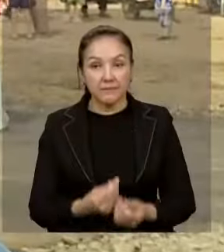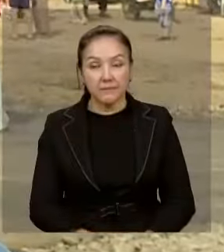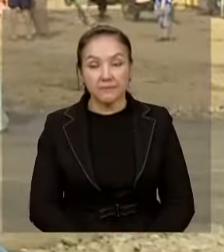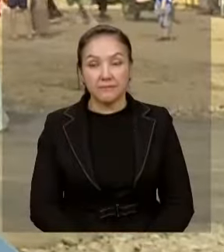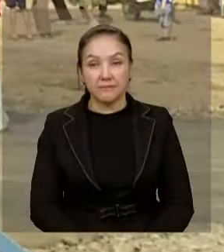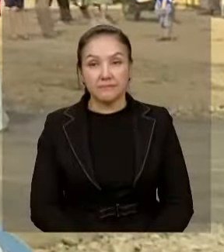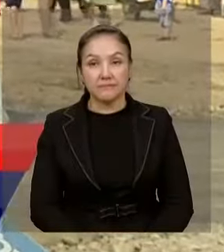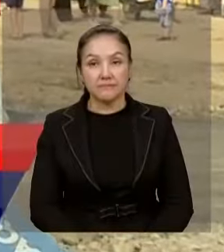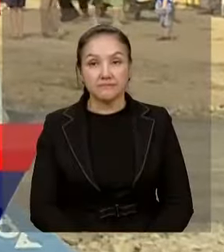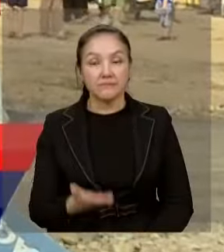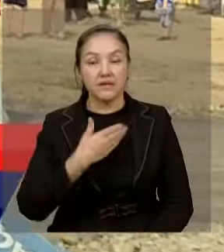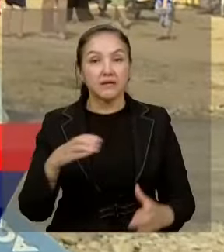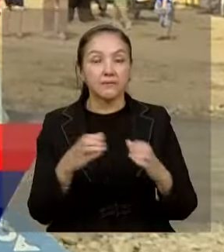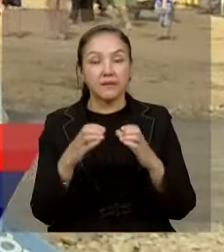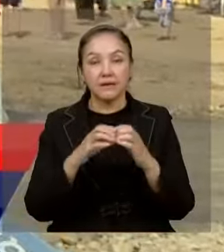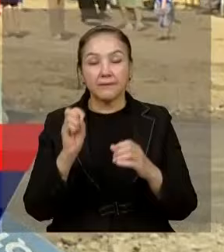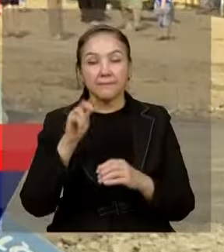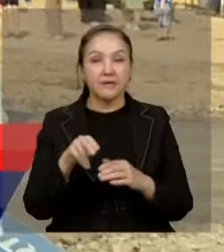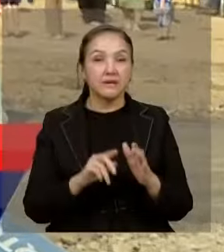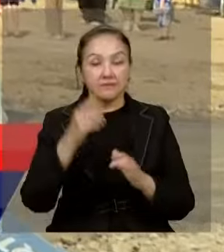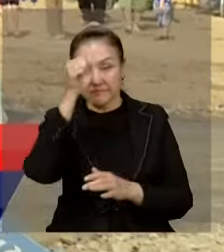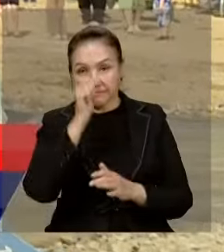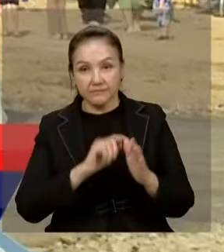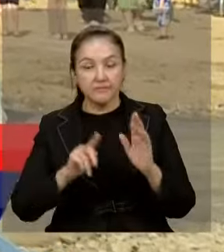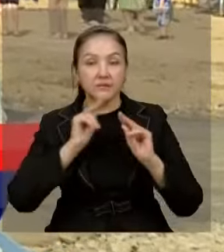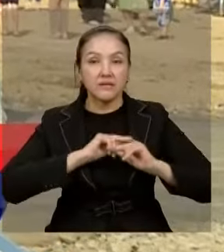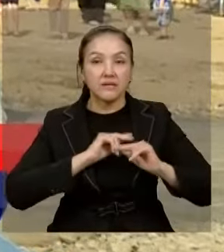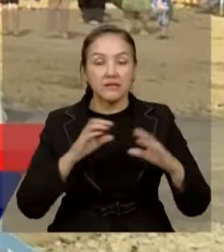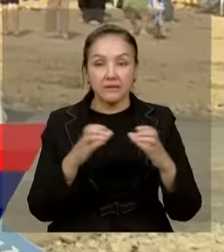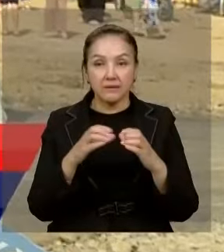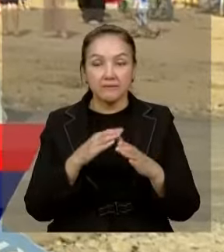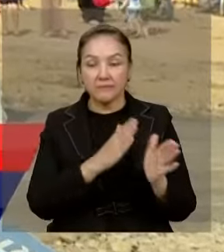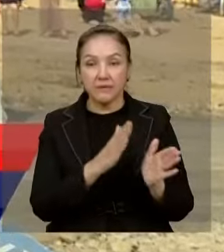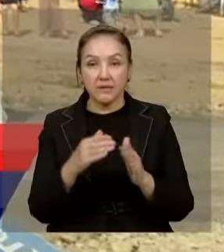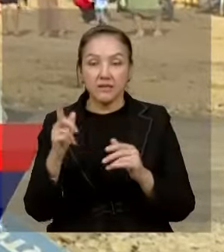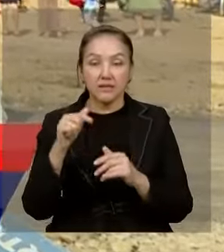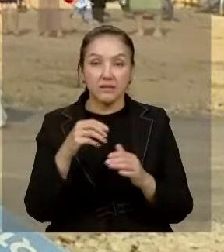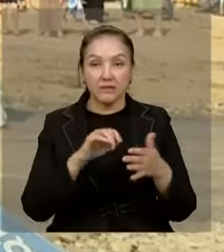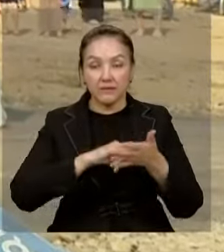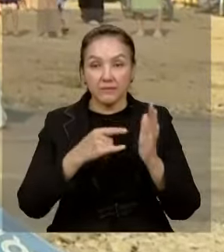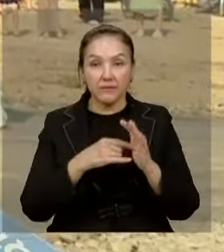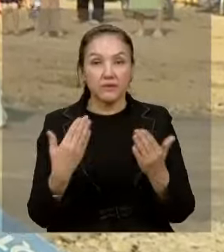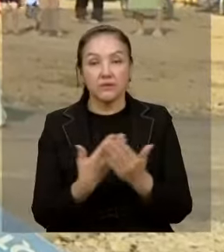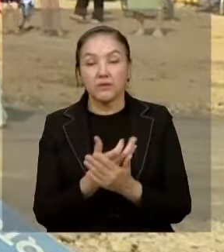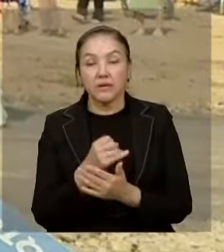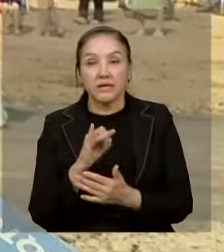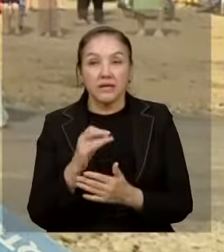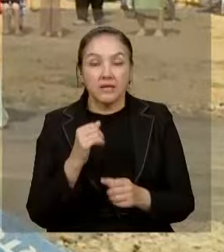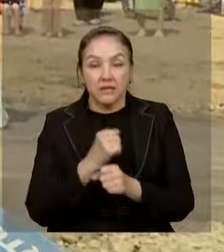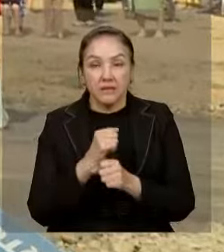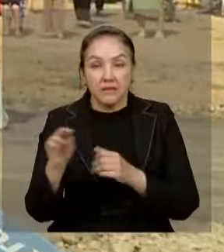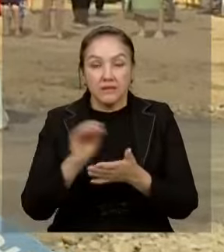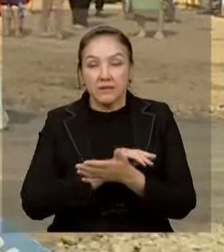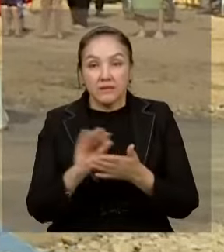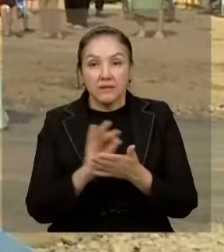начиная с апреля месяца наша команда работала здесь в городе в районе Да в городе мы приобрели порядка 100 квартир в новых комплексах жилых Сделали ремонт